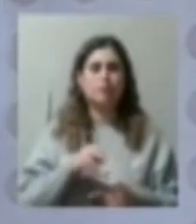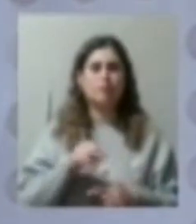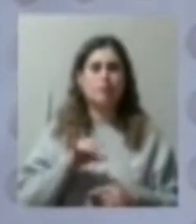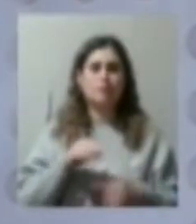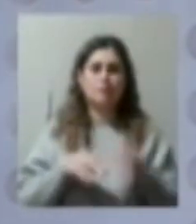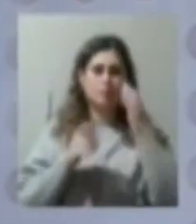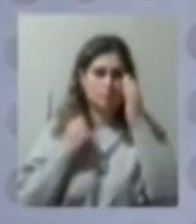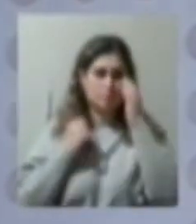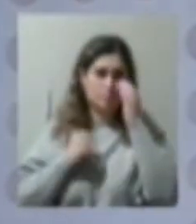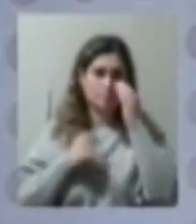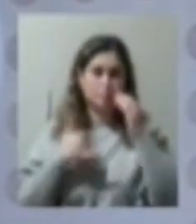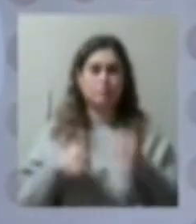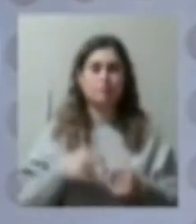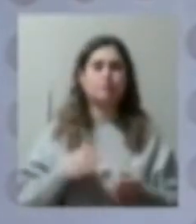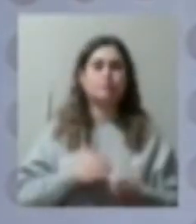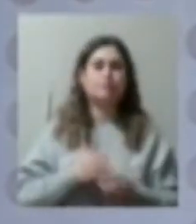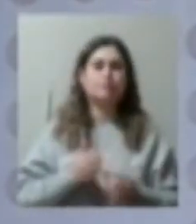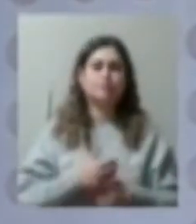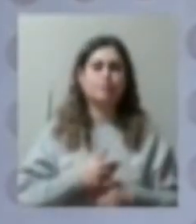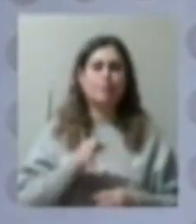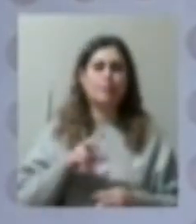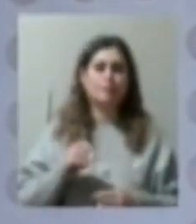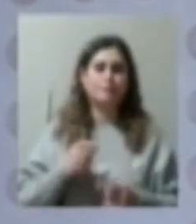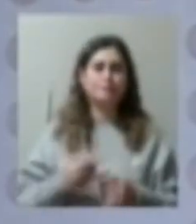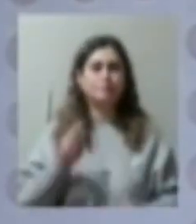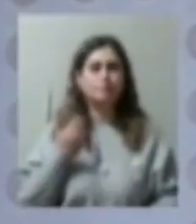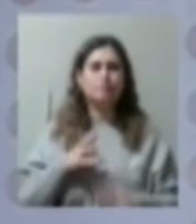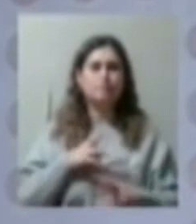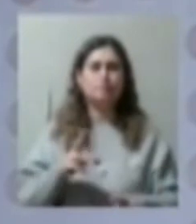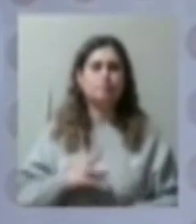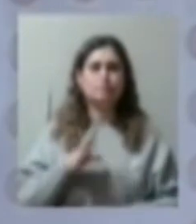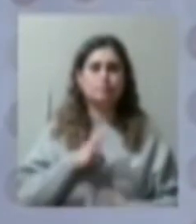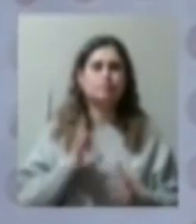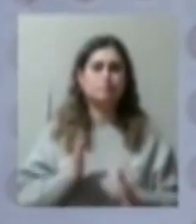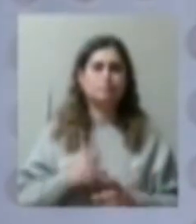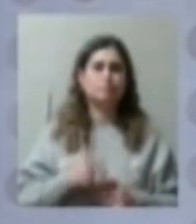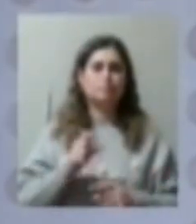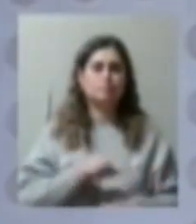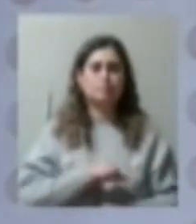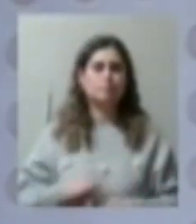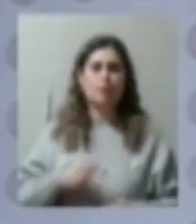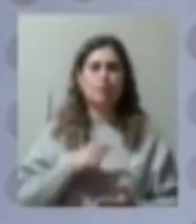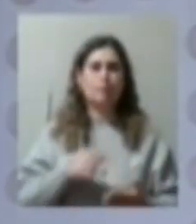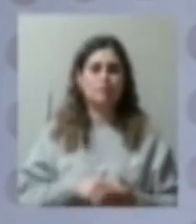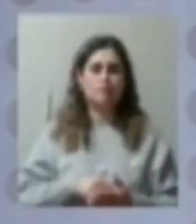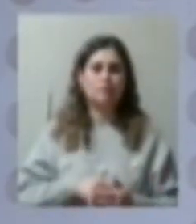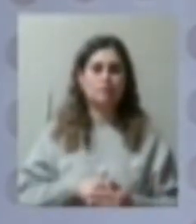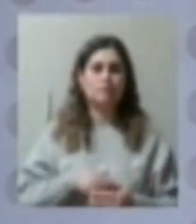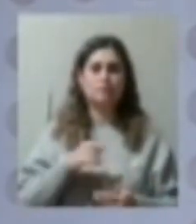рюкзаки, сумки, взуття. Але раніше в правилах було тільки за межами міста.